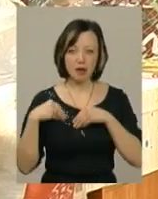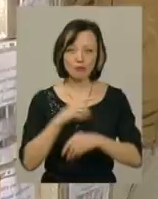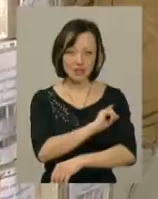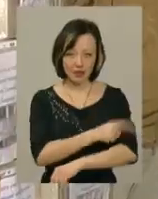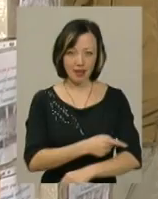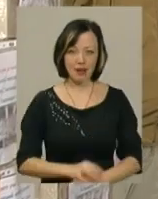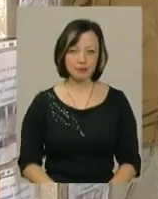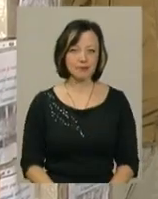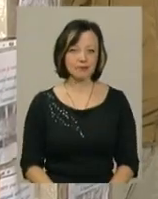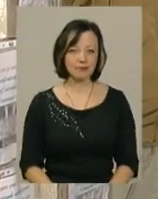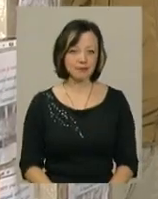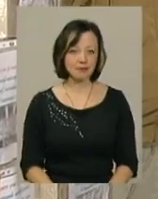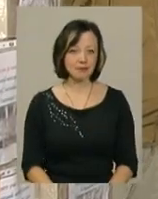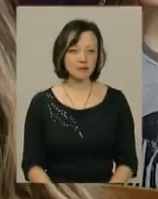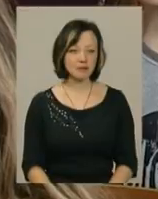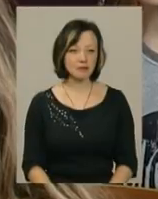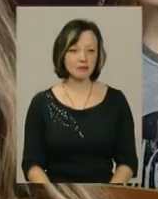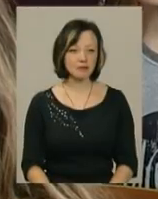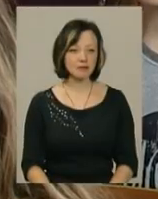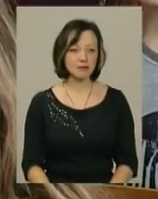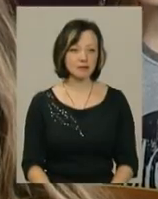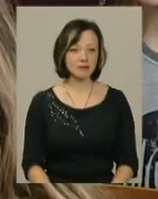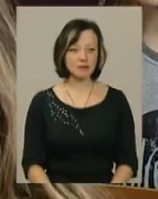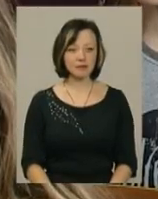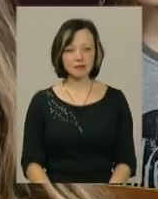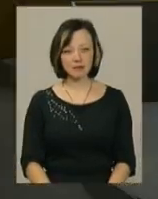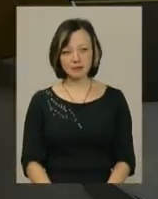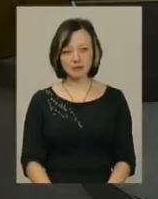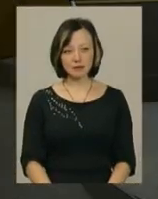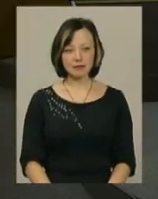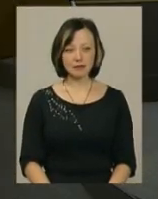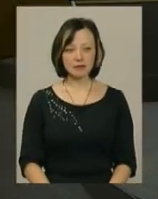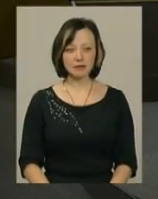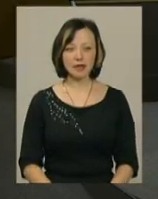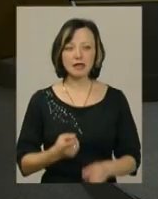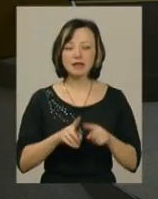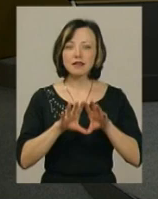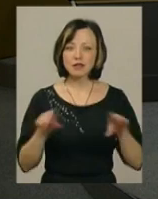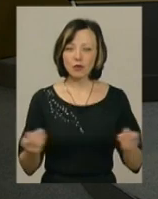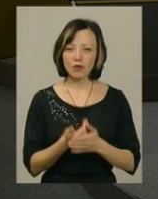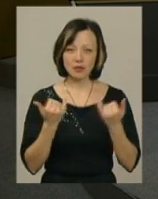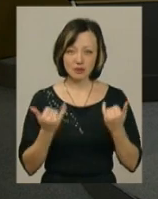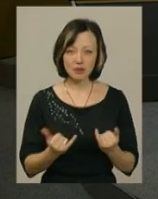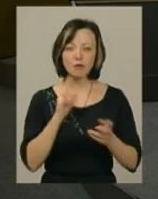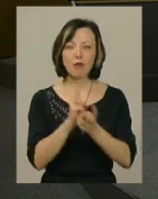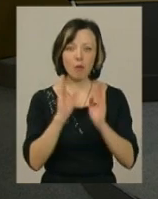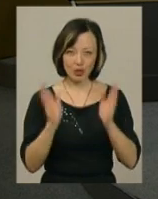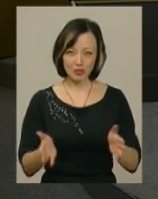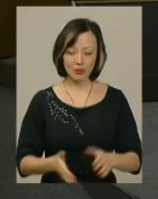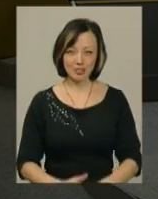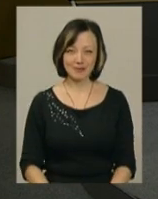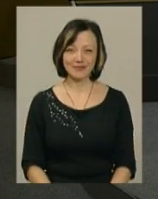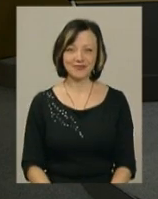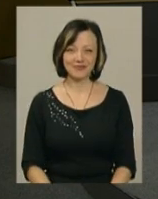сила. Тетяна Ворожцова, Дем'ян Цегольник, новини Поділля Центр. Це всі новини на цю годину. Побачимось!